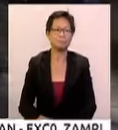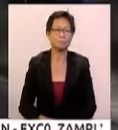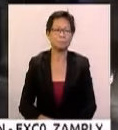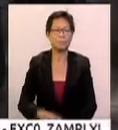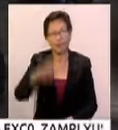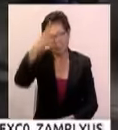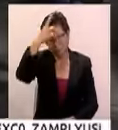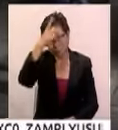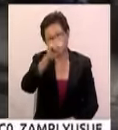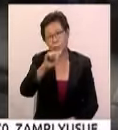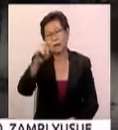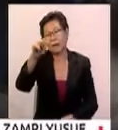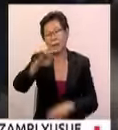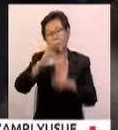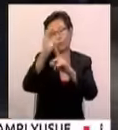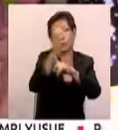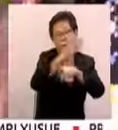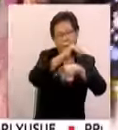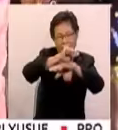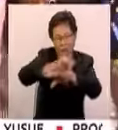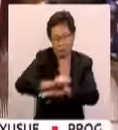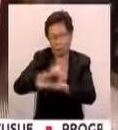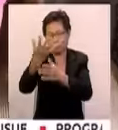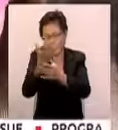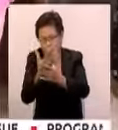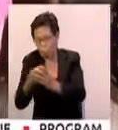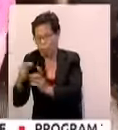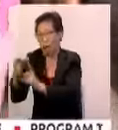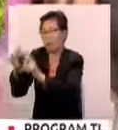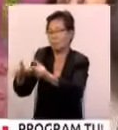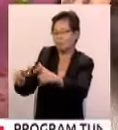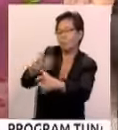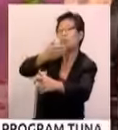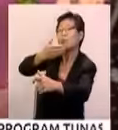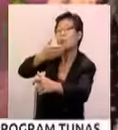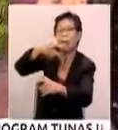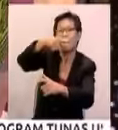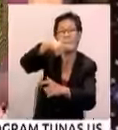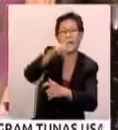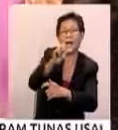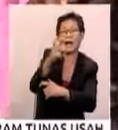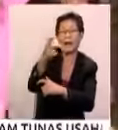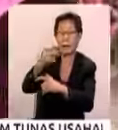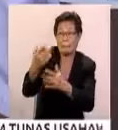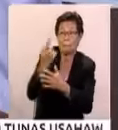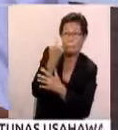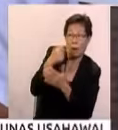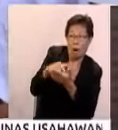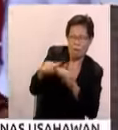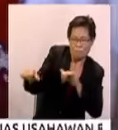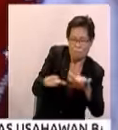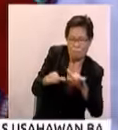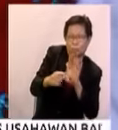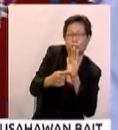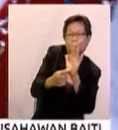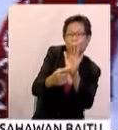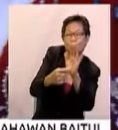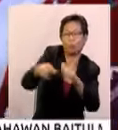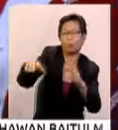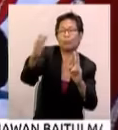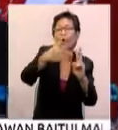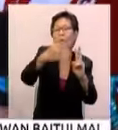Menurut Datuk Salina, budaya dan adat resam harus diterap khasnya kepada generasi muda. PAKN baru-baru ini telah mengadakan aktiviti demonstrasi